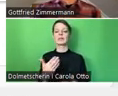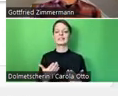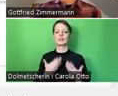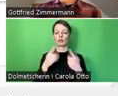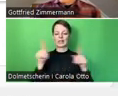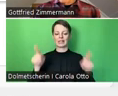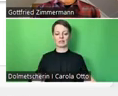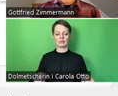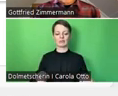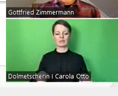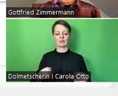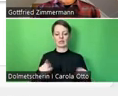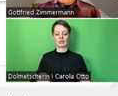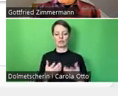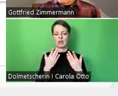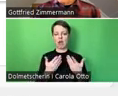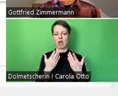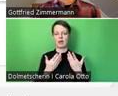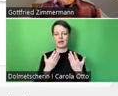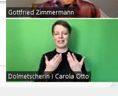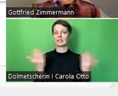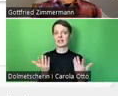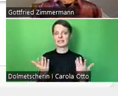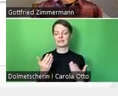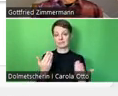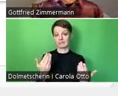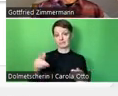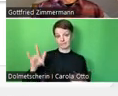vorlesen. Lassen wir uns mal vorlesen, was er liest.